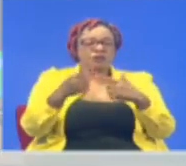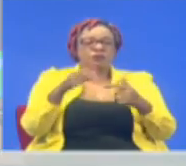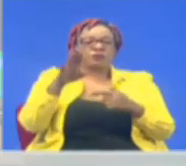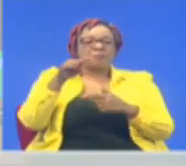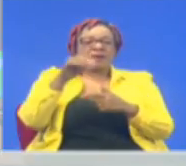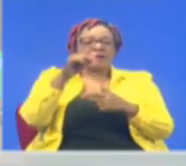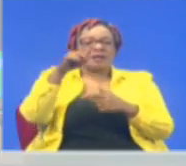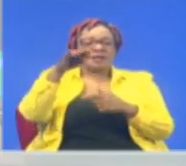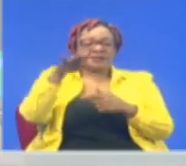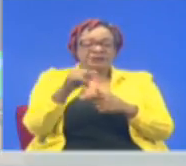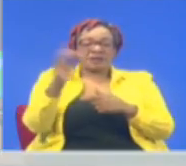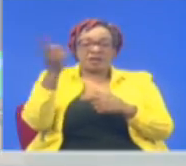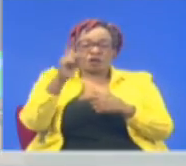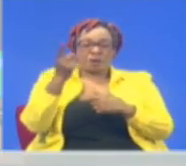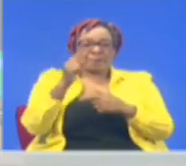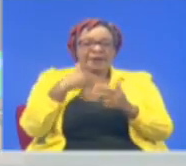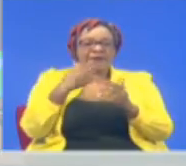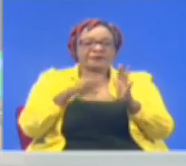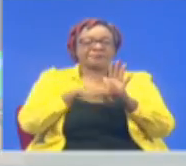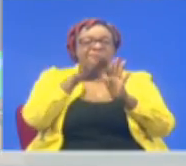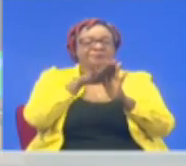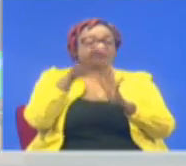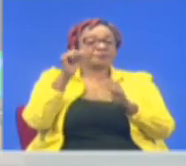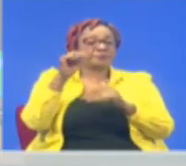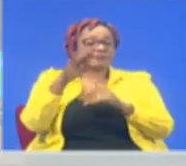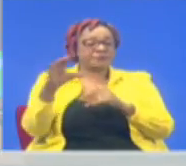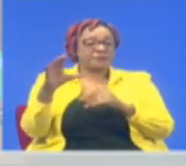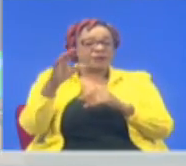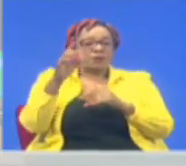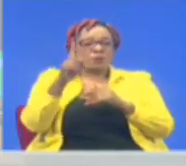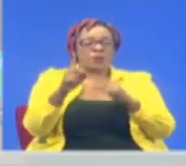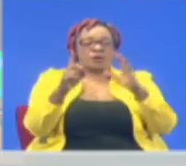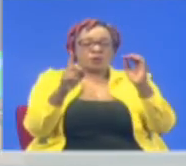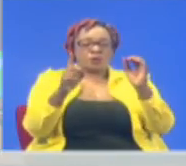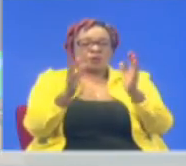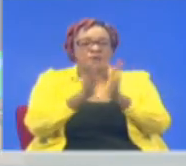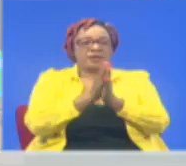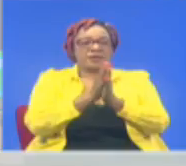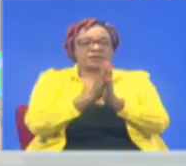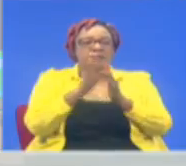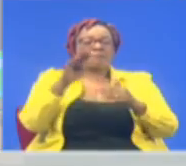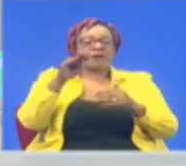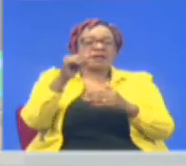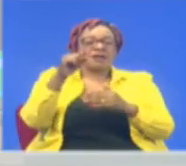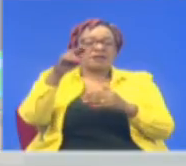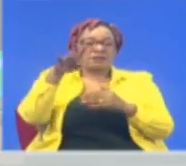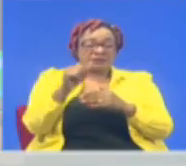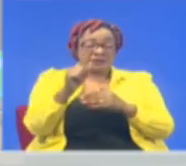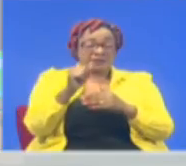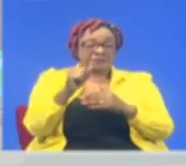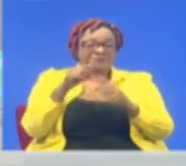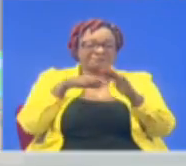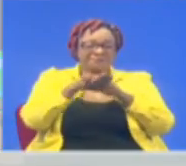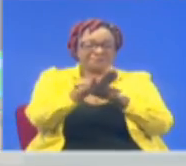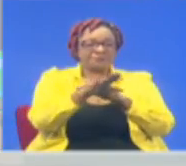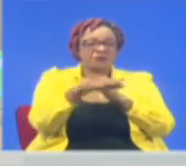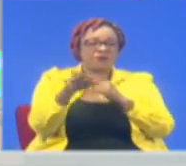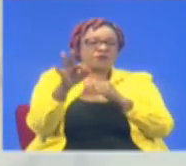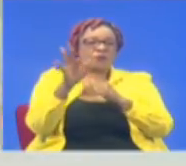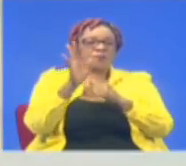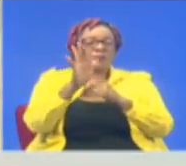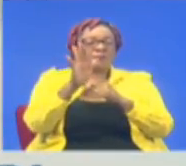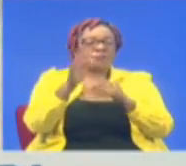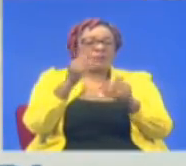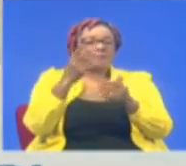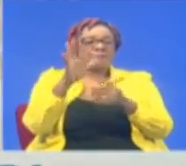Nairobi ilinyuka 360 FC bao moja kwa nunge katika uga wa Magereza ya Kamiti. Bao la wana Magereza lilipachikwa kimiani